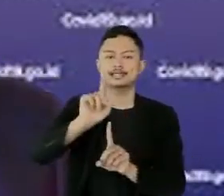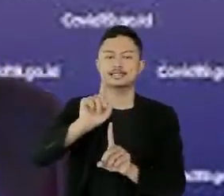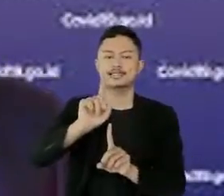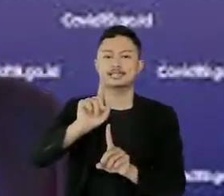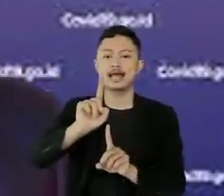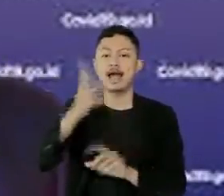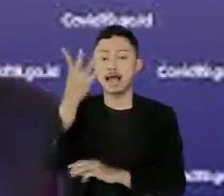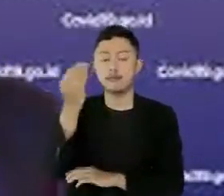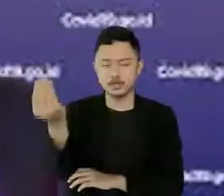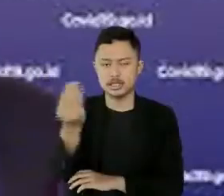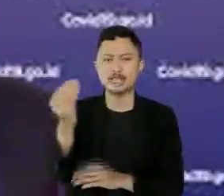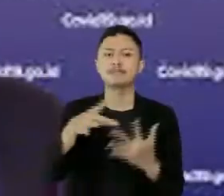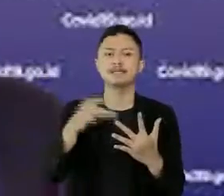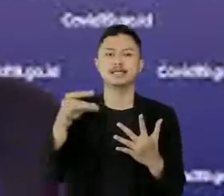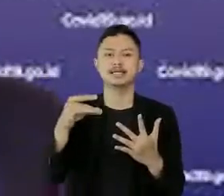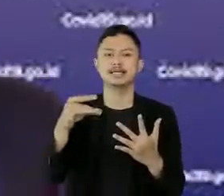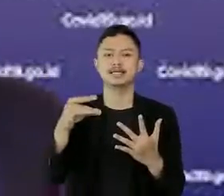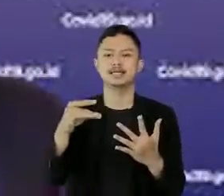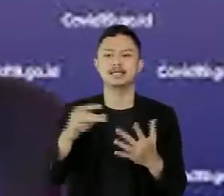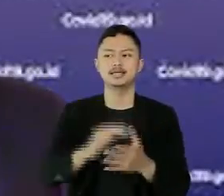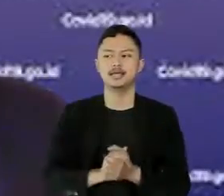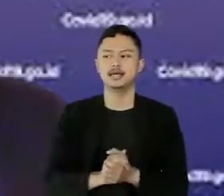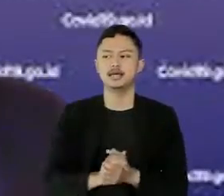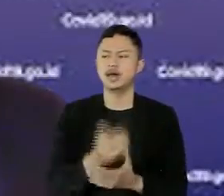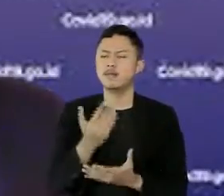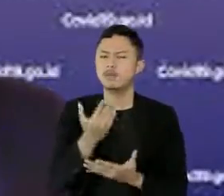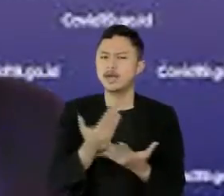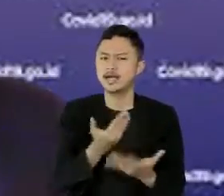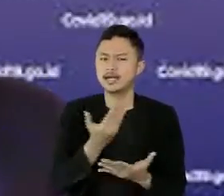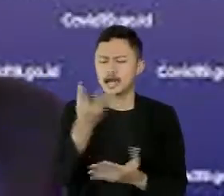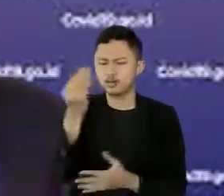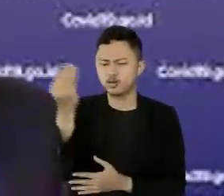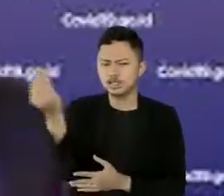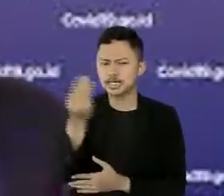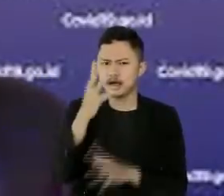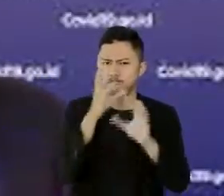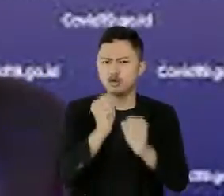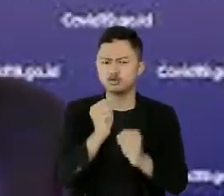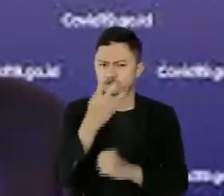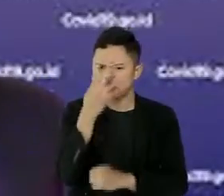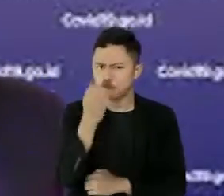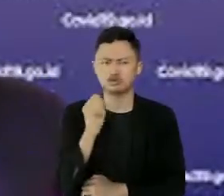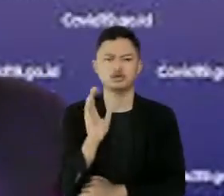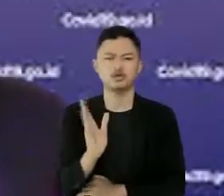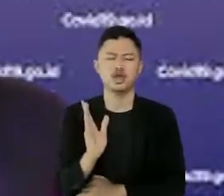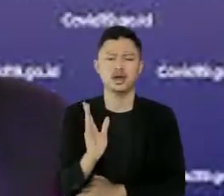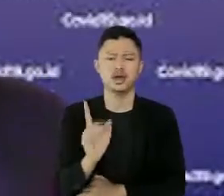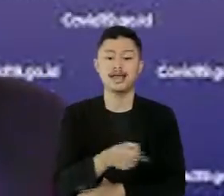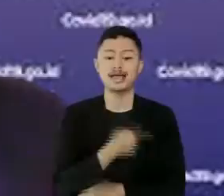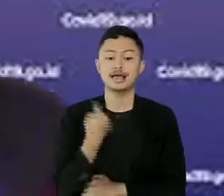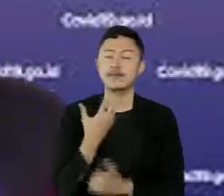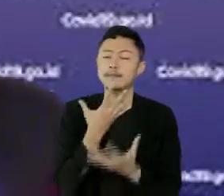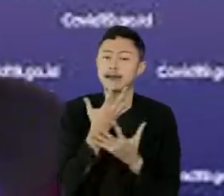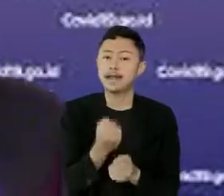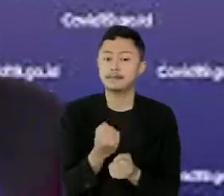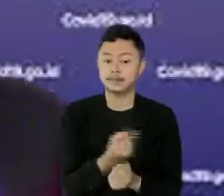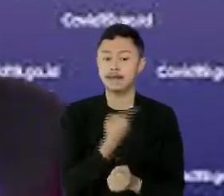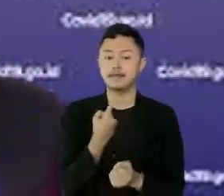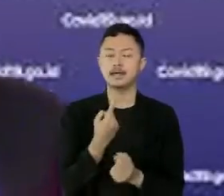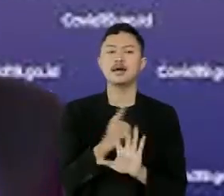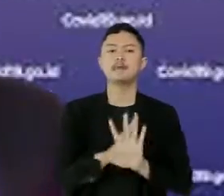hari ini sudah mulai digarap secara serius. Nah, harapan kita sebagai pelaku akar